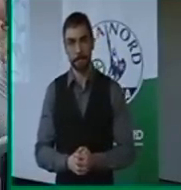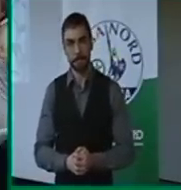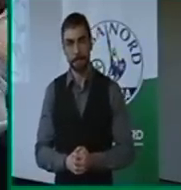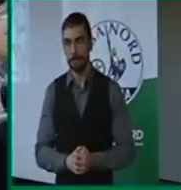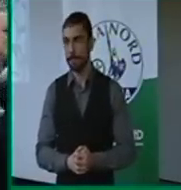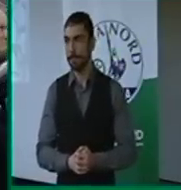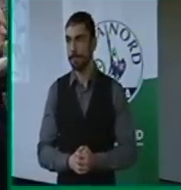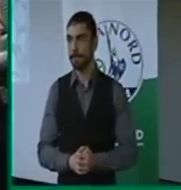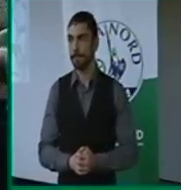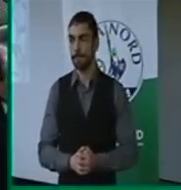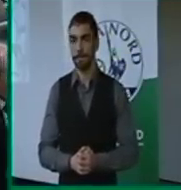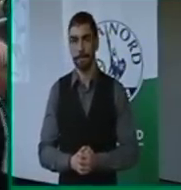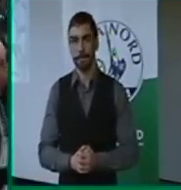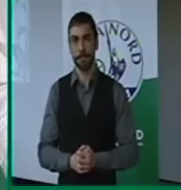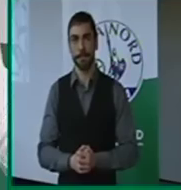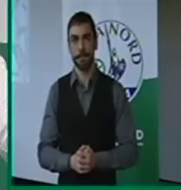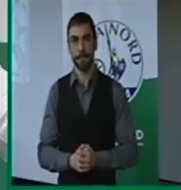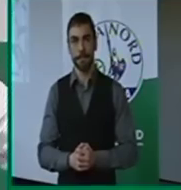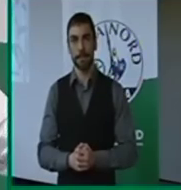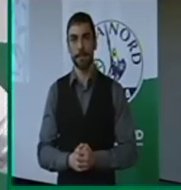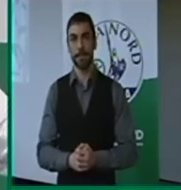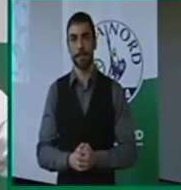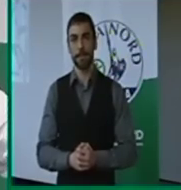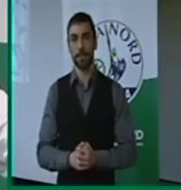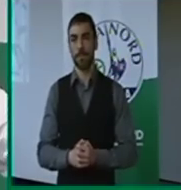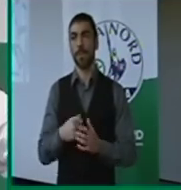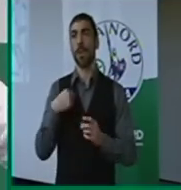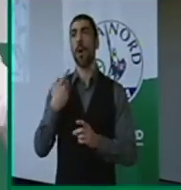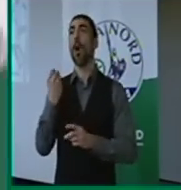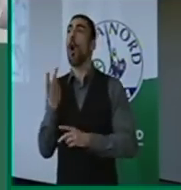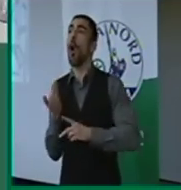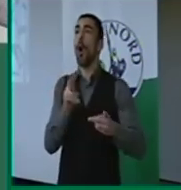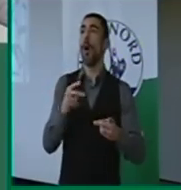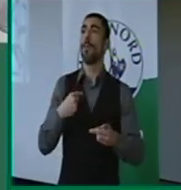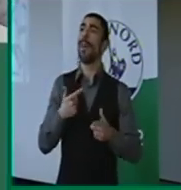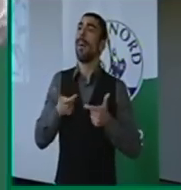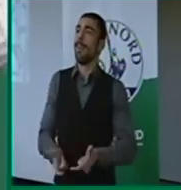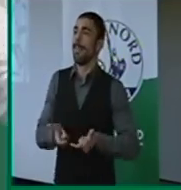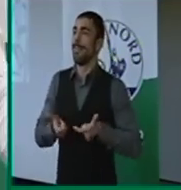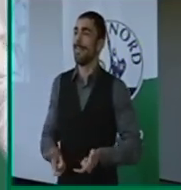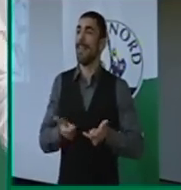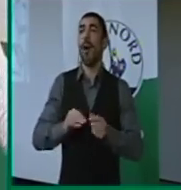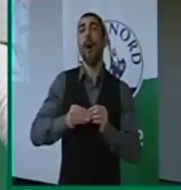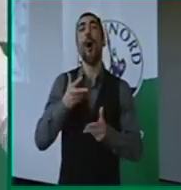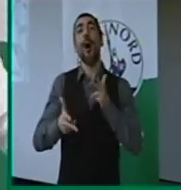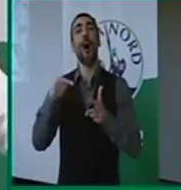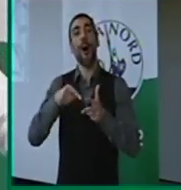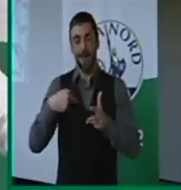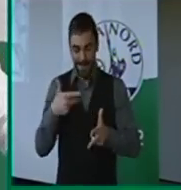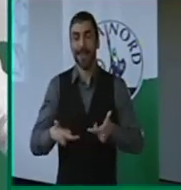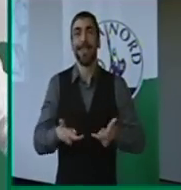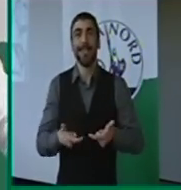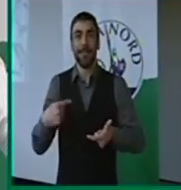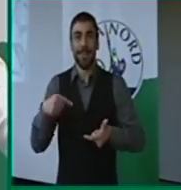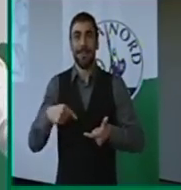sanno all'acqua di rose non so come si traduca in lingua dei segni un mazzo così però penso che possa